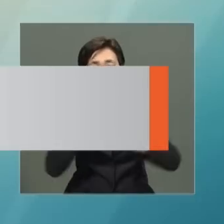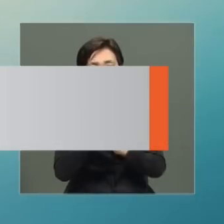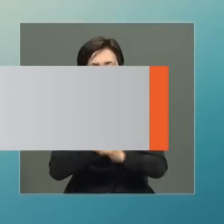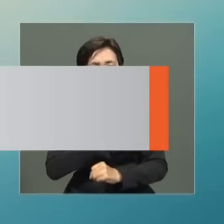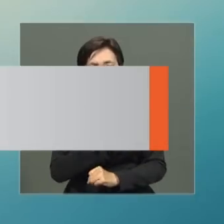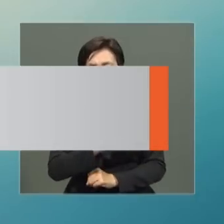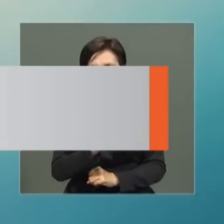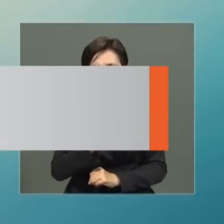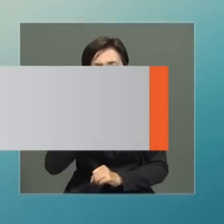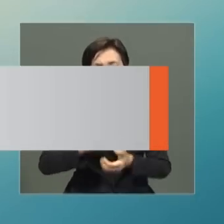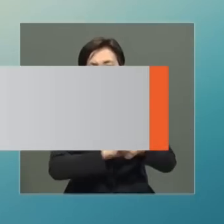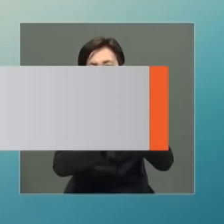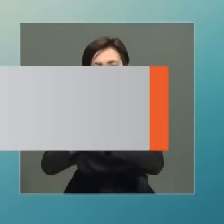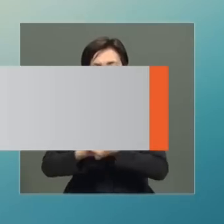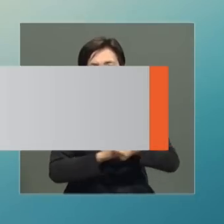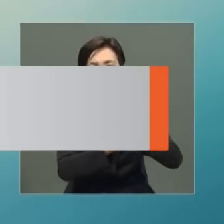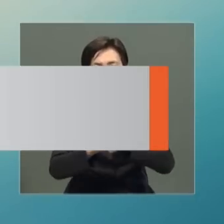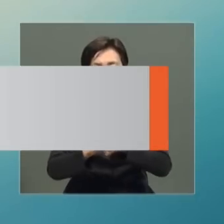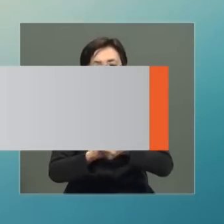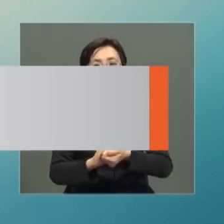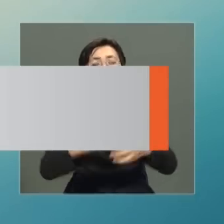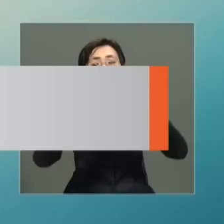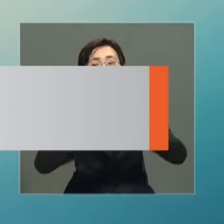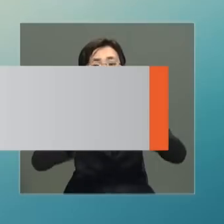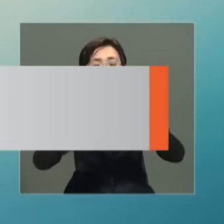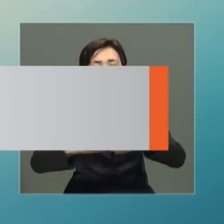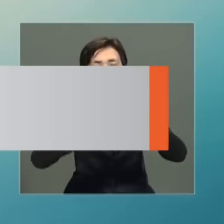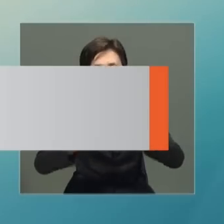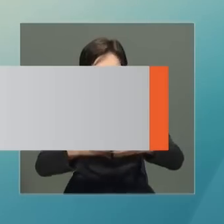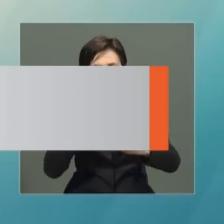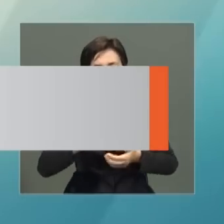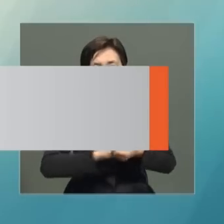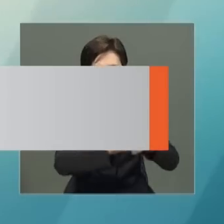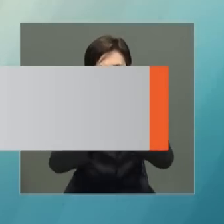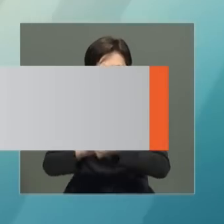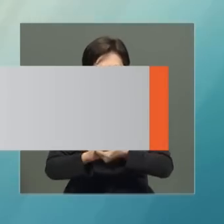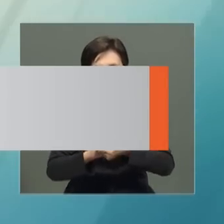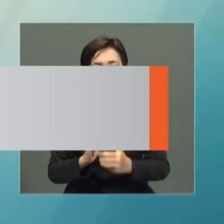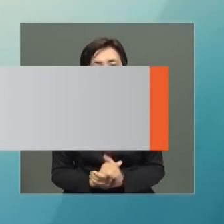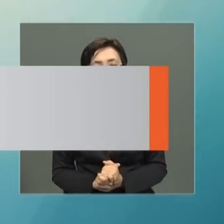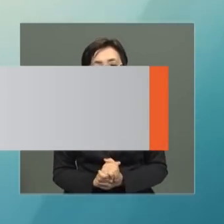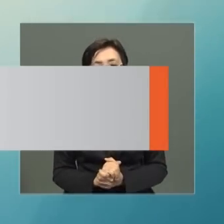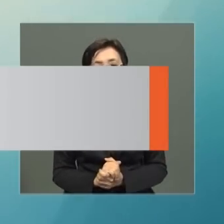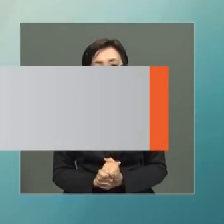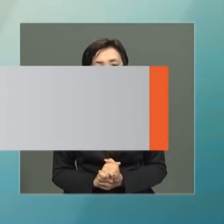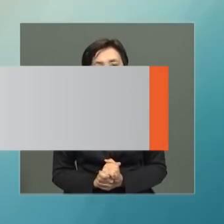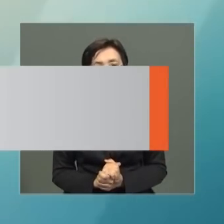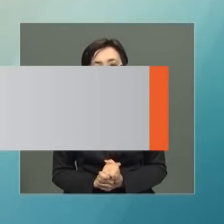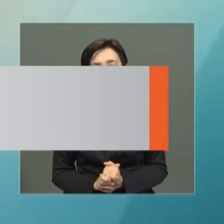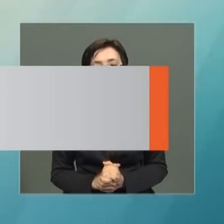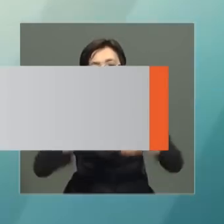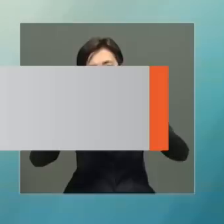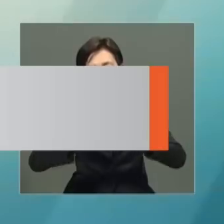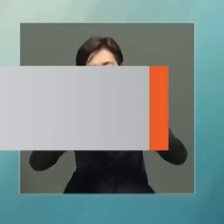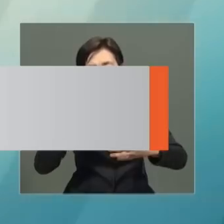ได้ครับสิ่งที่เราเห็นปัญหาก็คือว่าโรงงานจะต้องมีความร่วมมือกันด้วยนะครับภาครัฐที่ผมบอกบ่อยๆภา